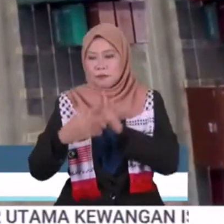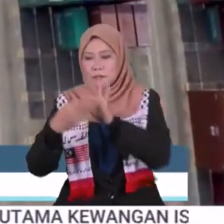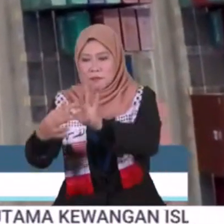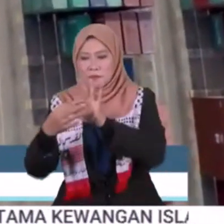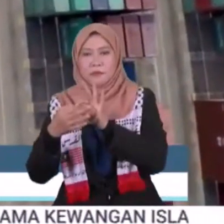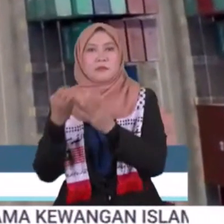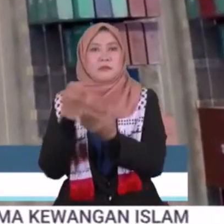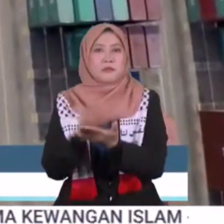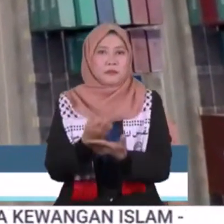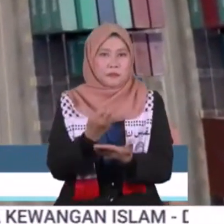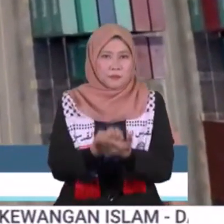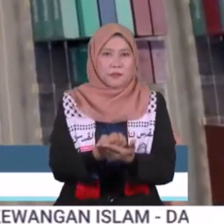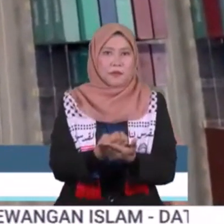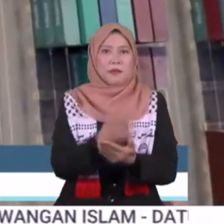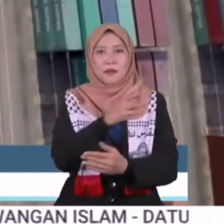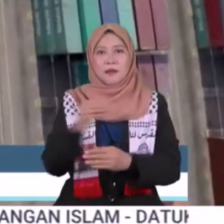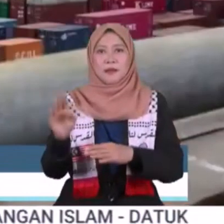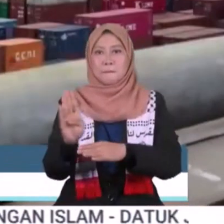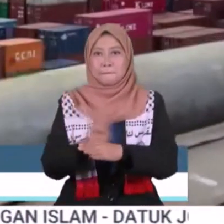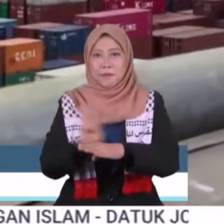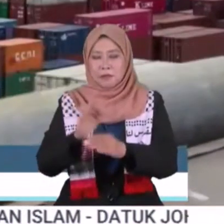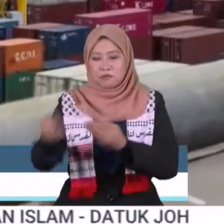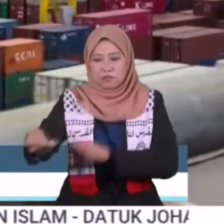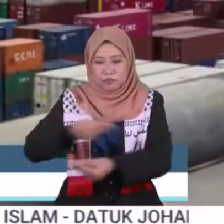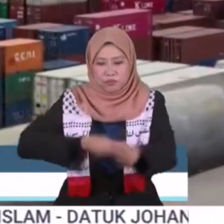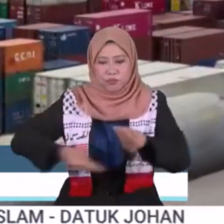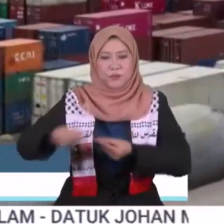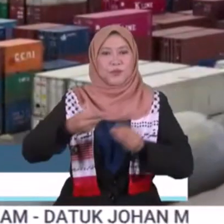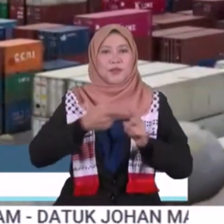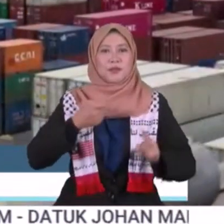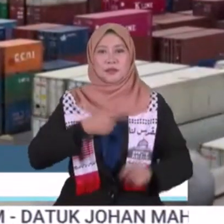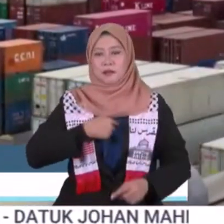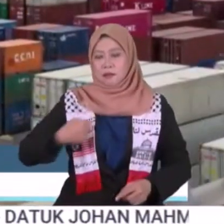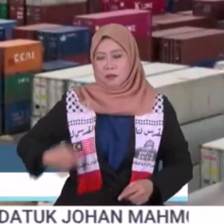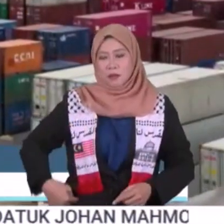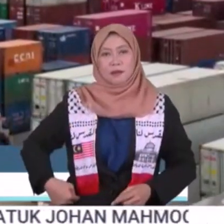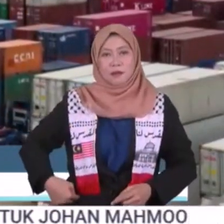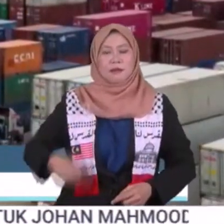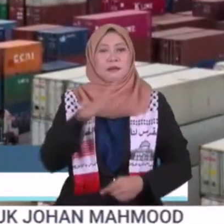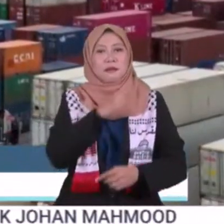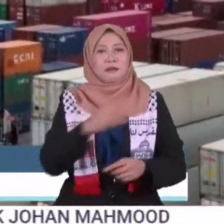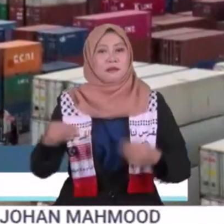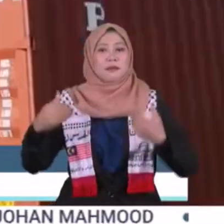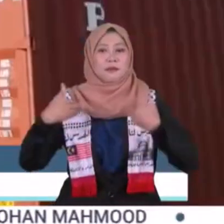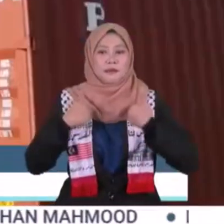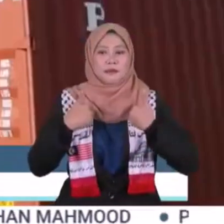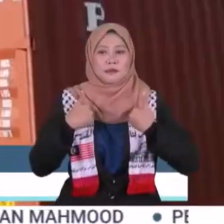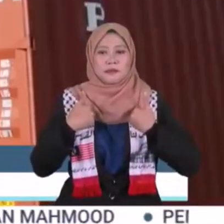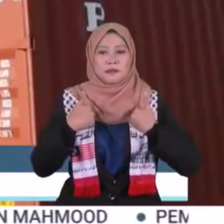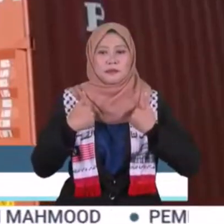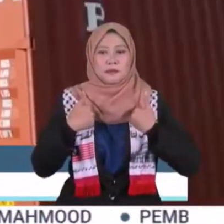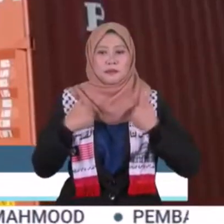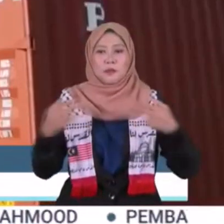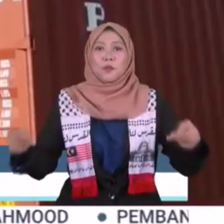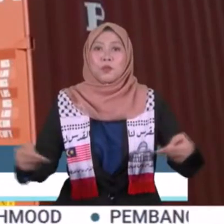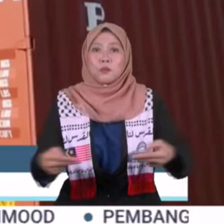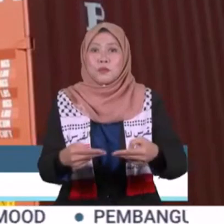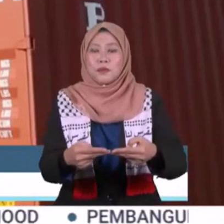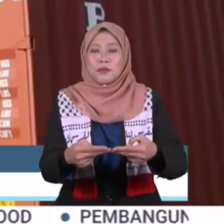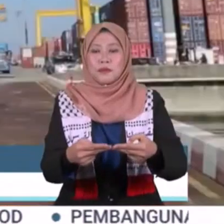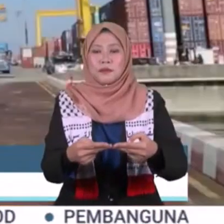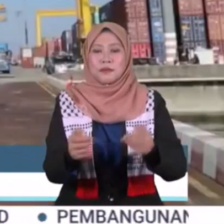giat ekonomi dan perdagangan dengan negara China, dan sama juga ada juga